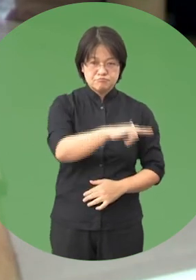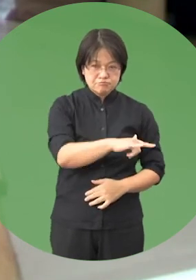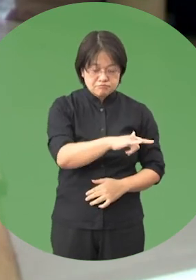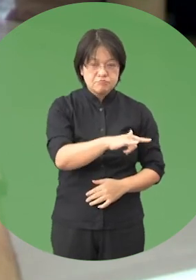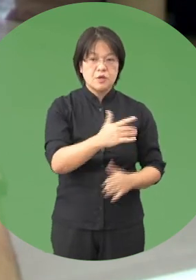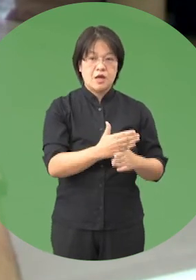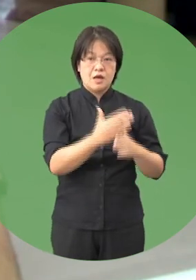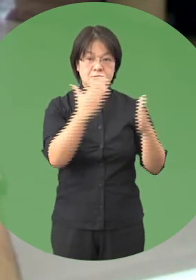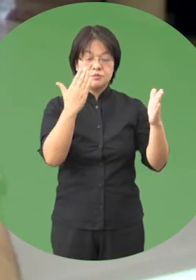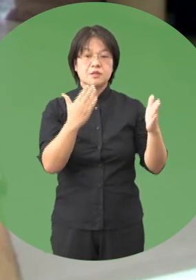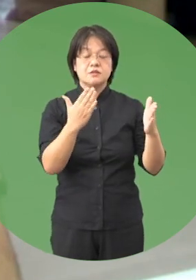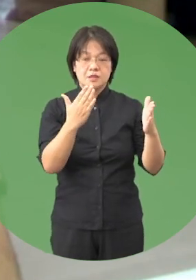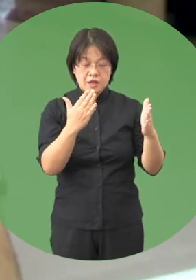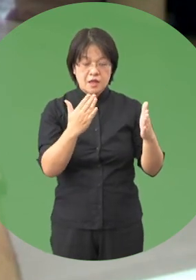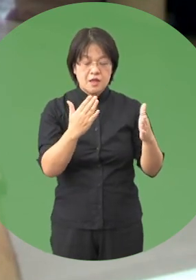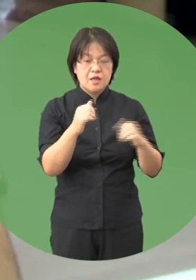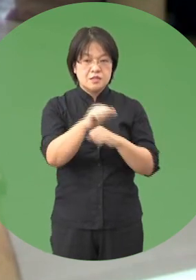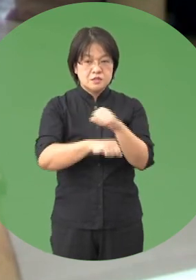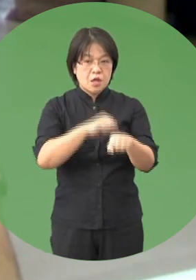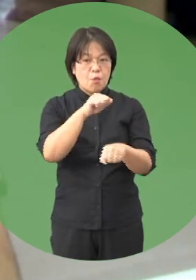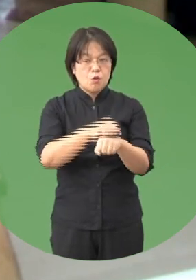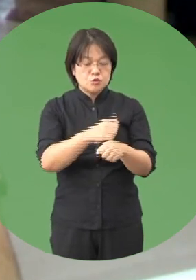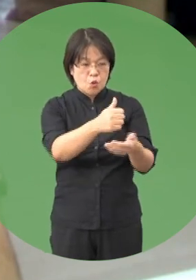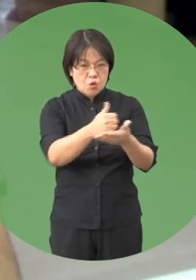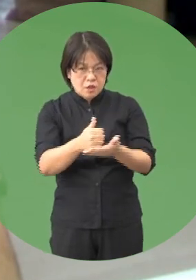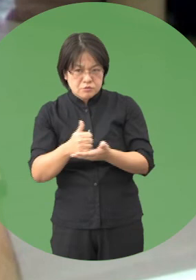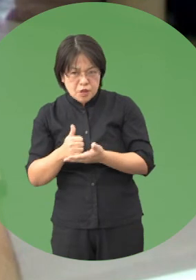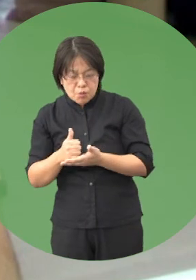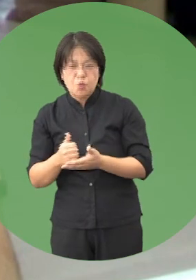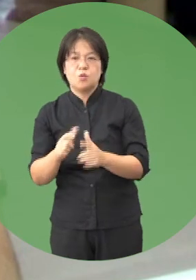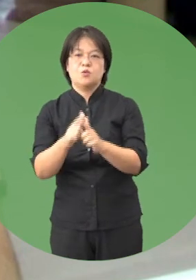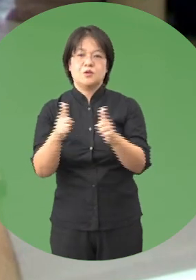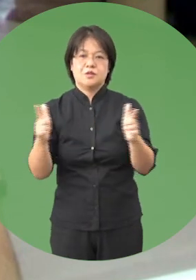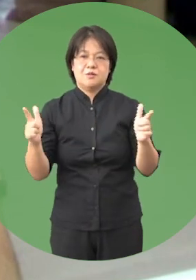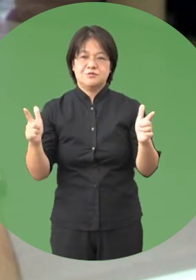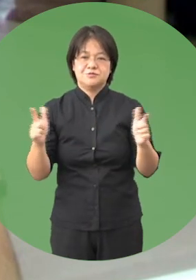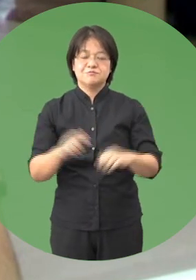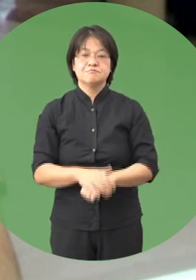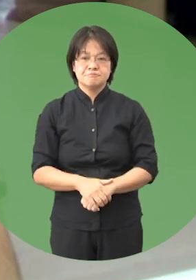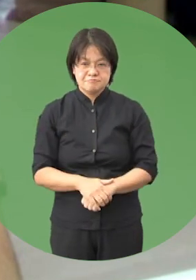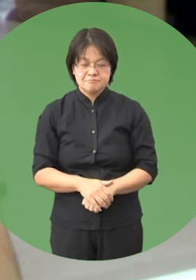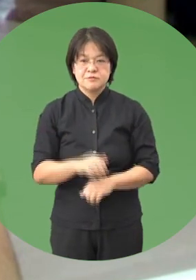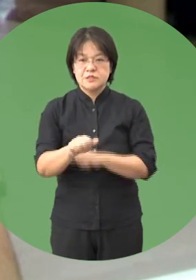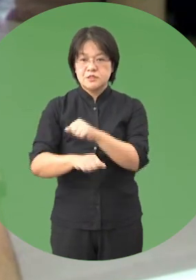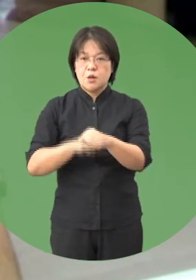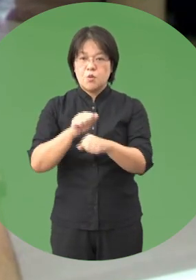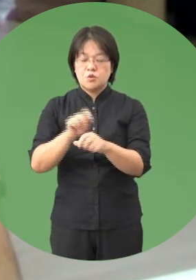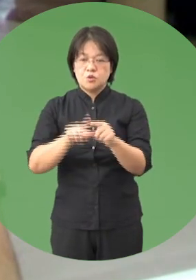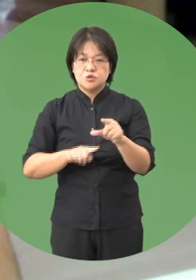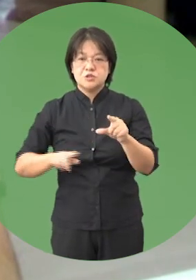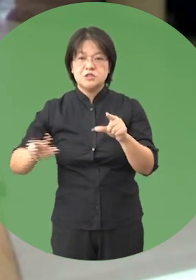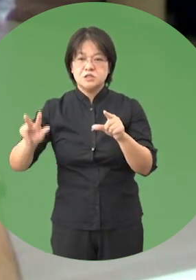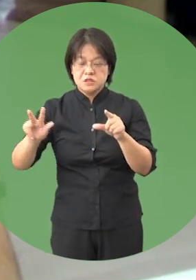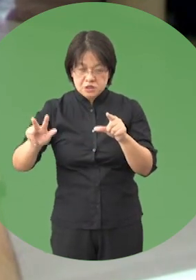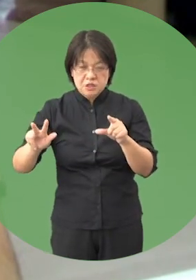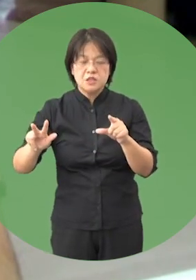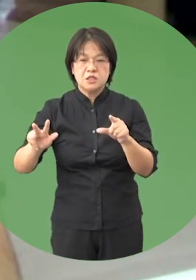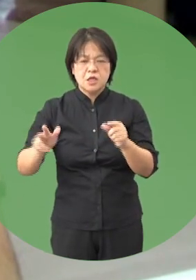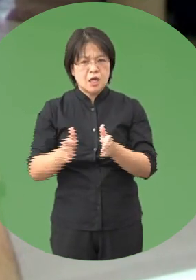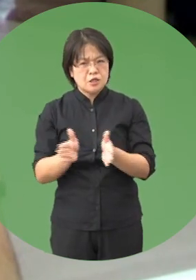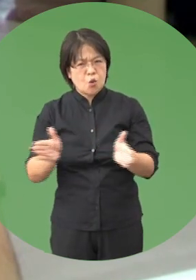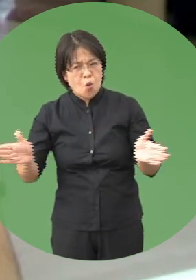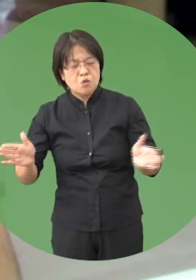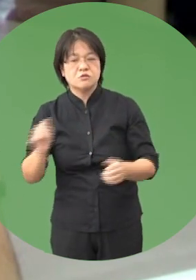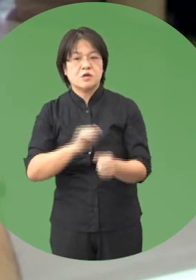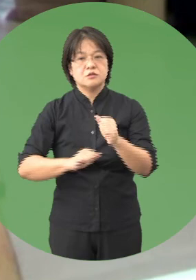シンガポールからの観光客を出ていますシンガポールを拠点に asean 地域でも広く活動している